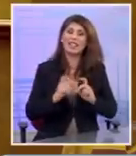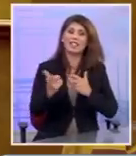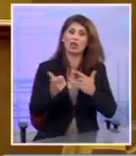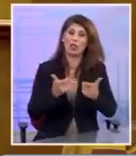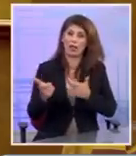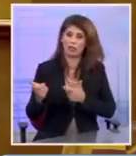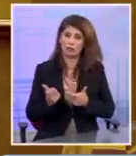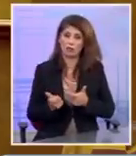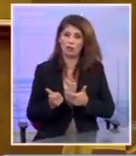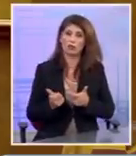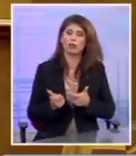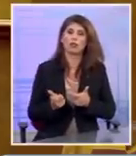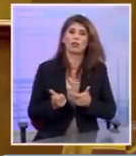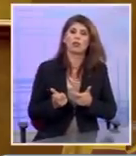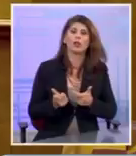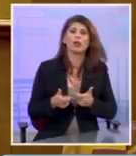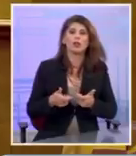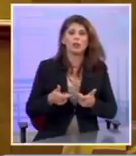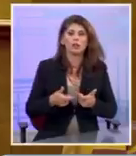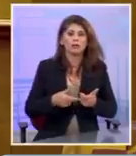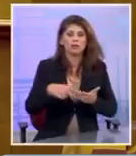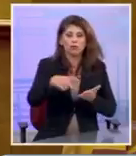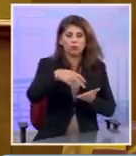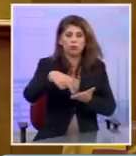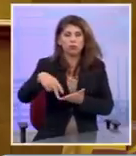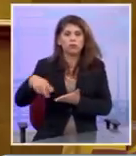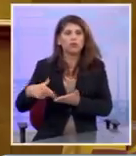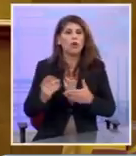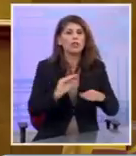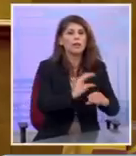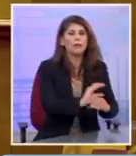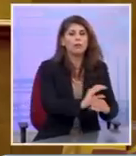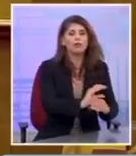δανεισμό, σκουπίζοντας τα διαθέσιμα όλων των ταμείων.